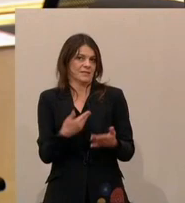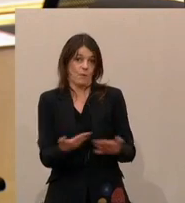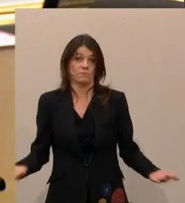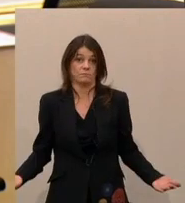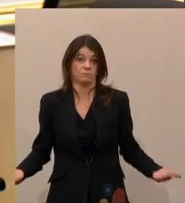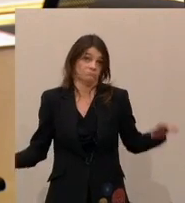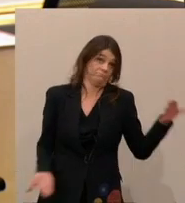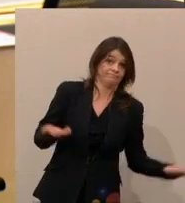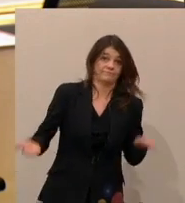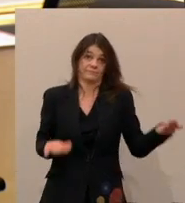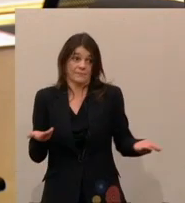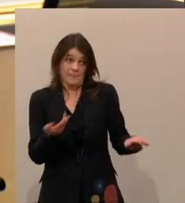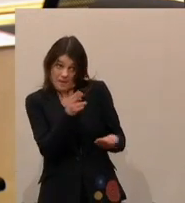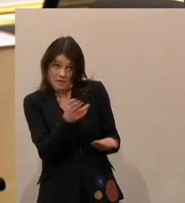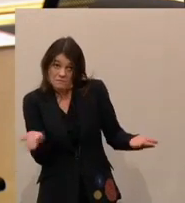haben wollen. Nein?